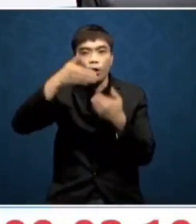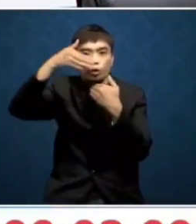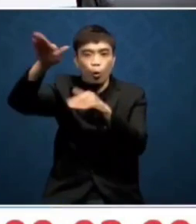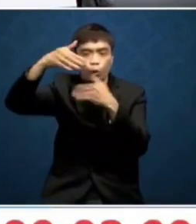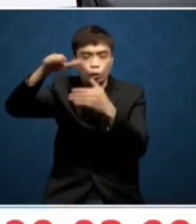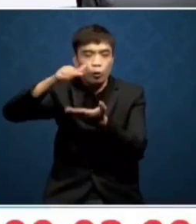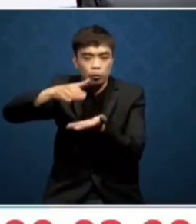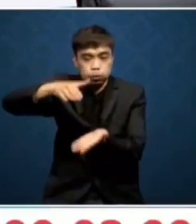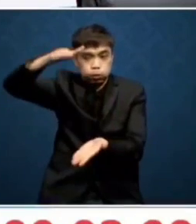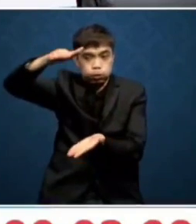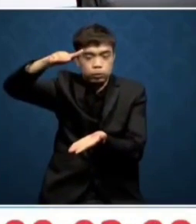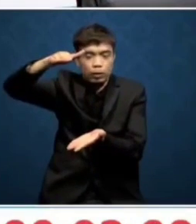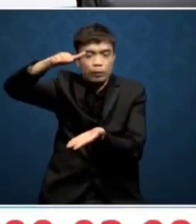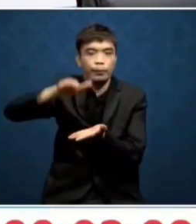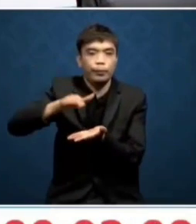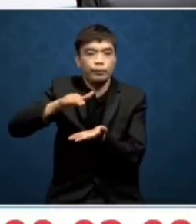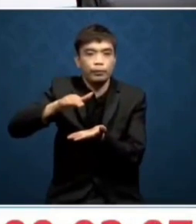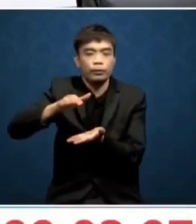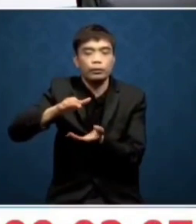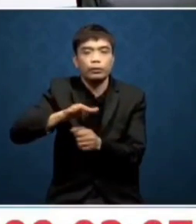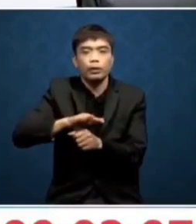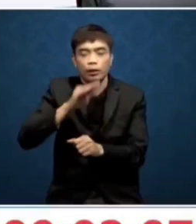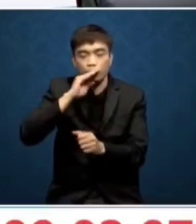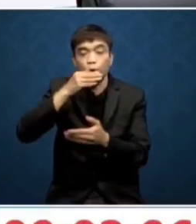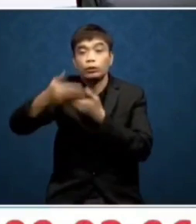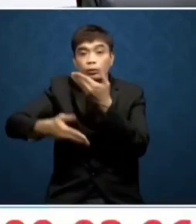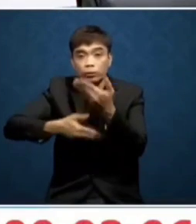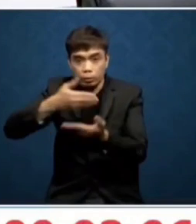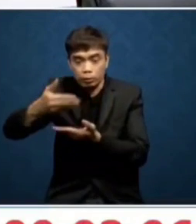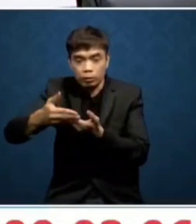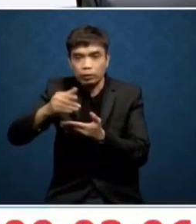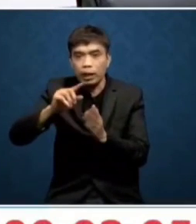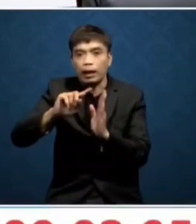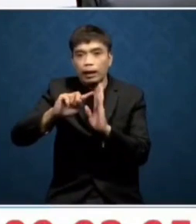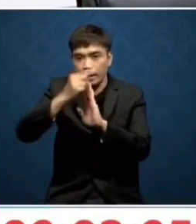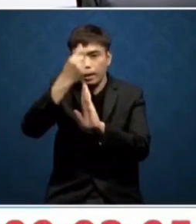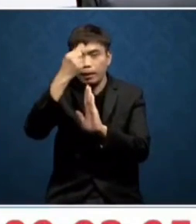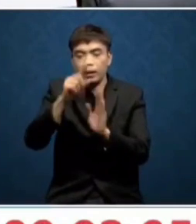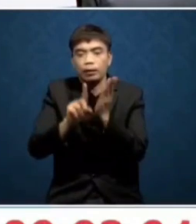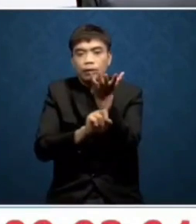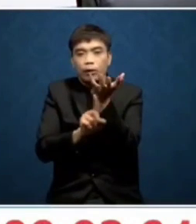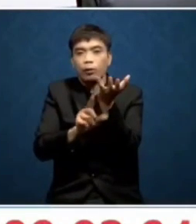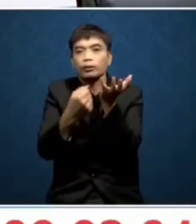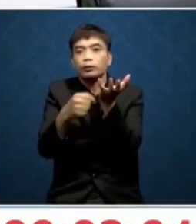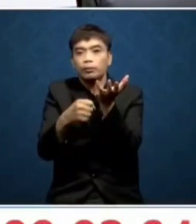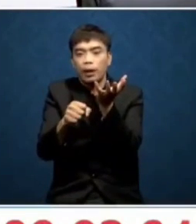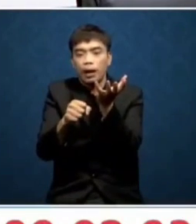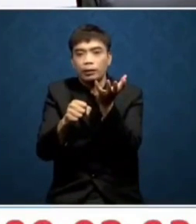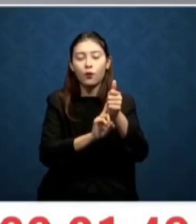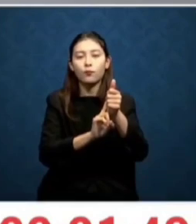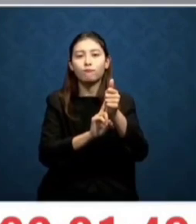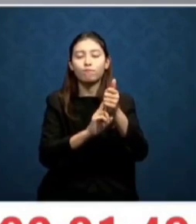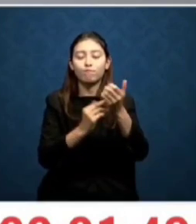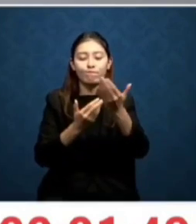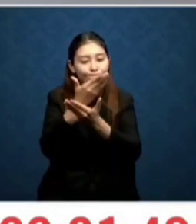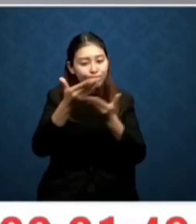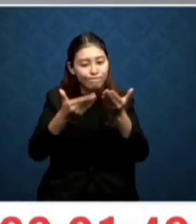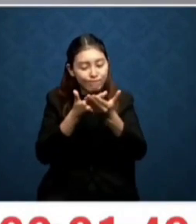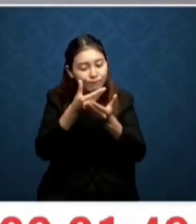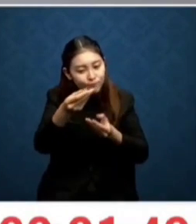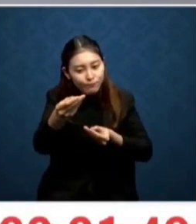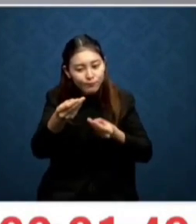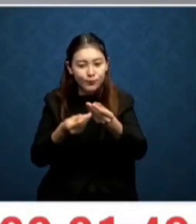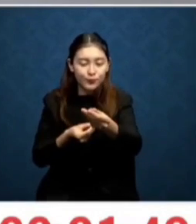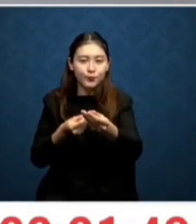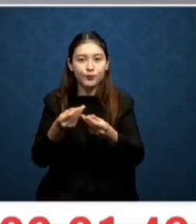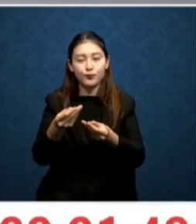น้ำหรอผลิธพันธสวน้ำวาวตถุดิที่นำมาผลิเป็ป้าปล เป็ไปตามมาตรฐานของ IUU Fishing หอไม่จากนนก็สู่ราเบีว